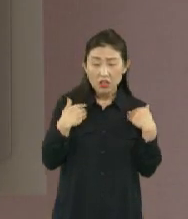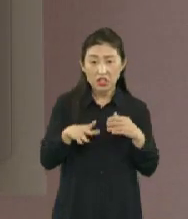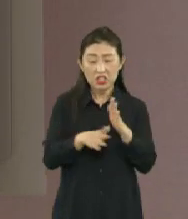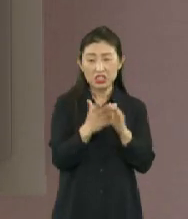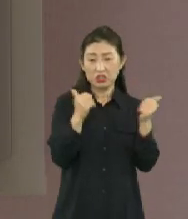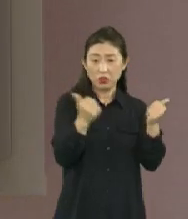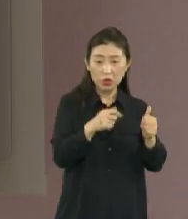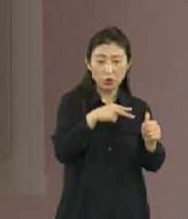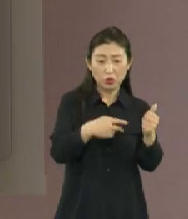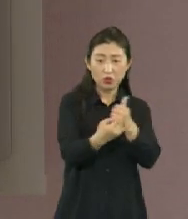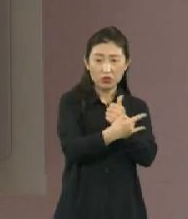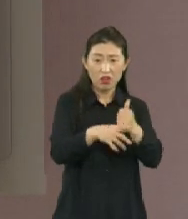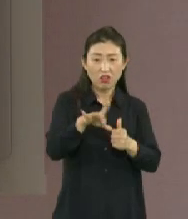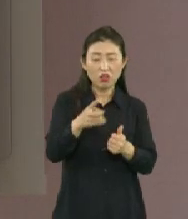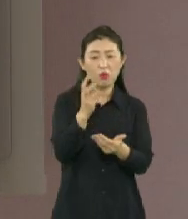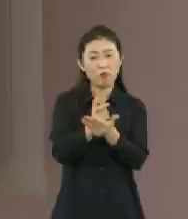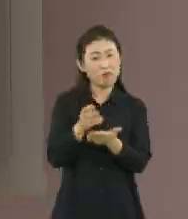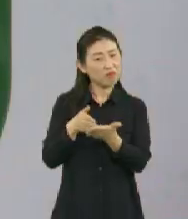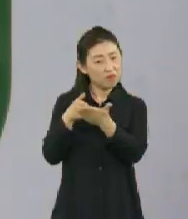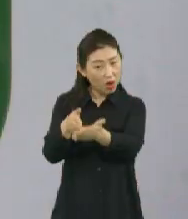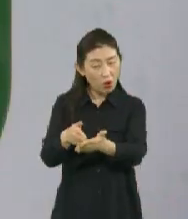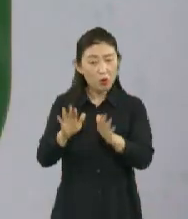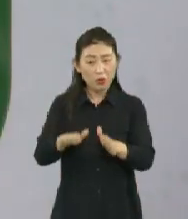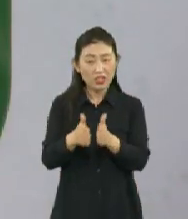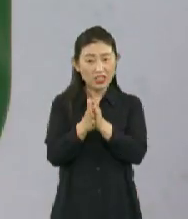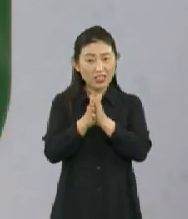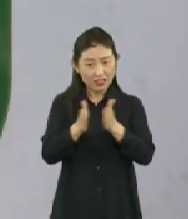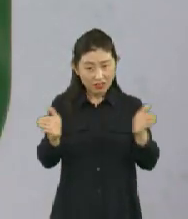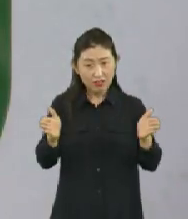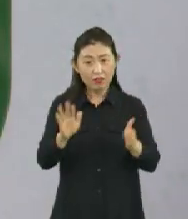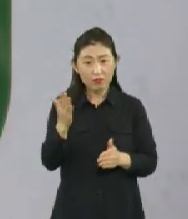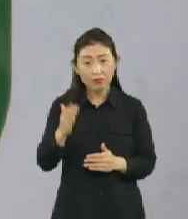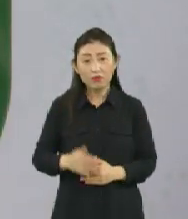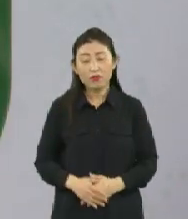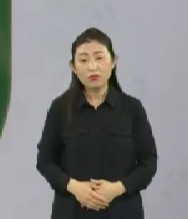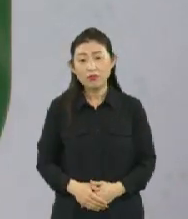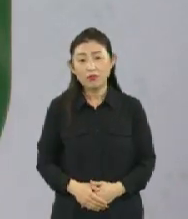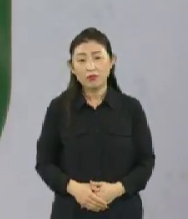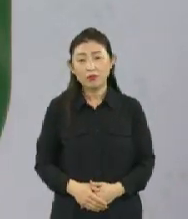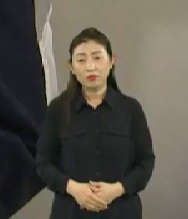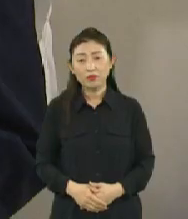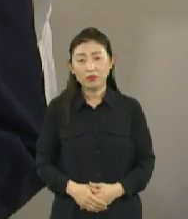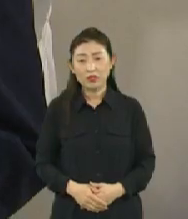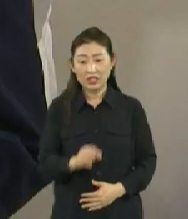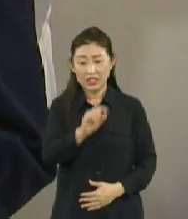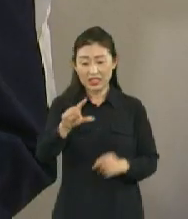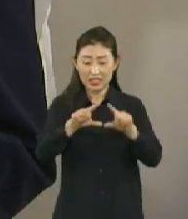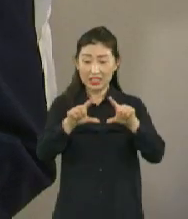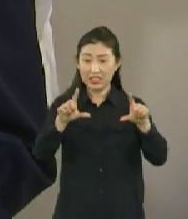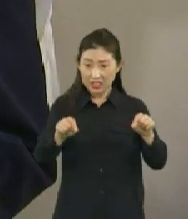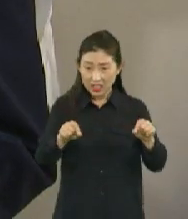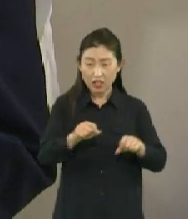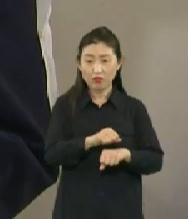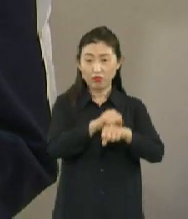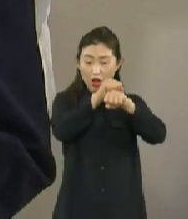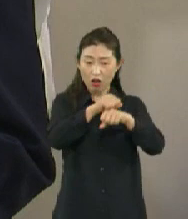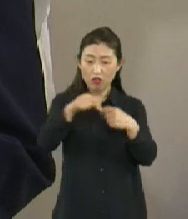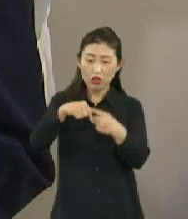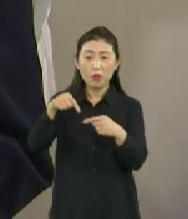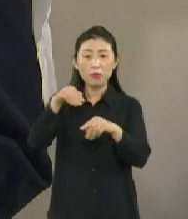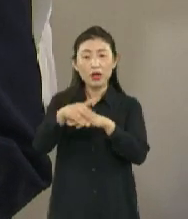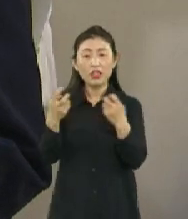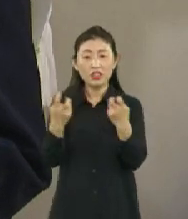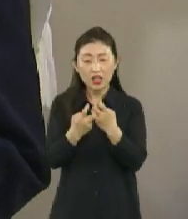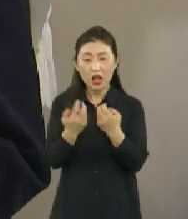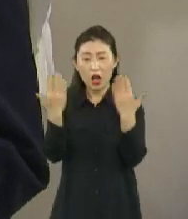시의회 교육위원회가 조례를 발의했고 올해부터 첫 시행에 들어갔습니다. 위생용품의 비치와 운영 방식은